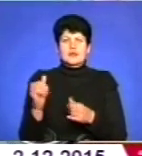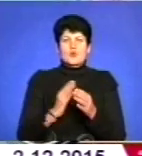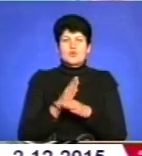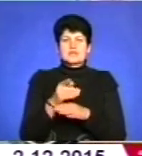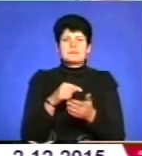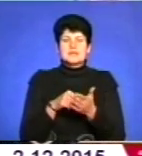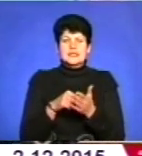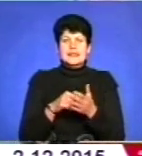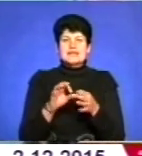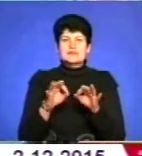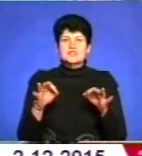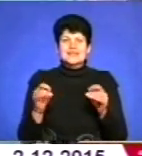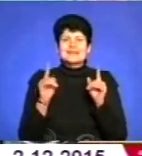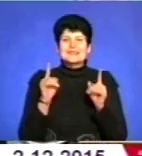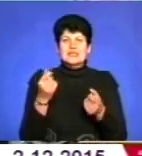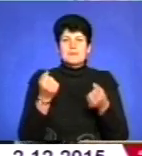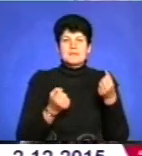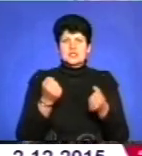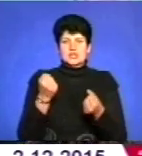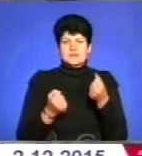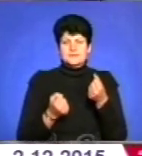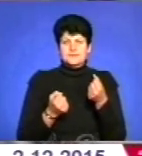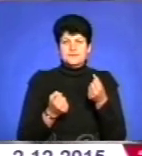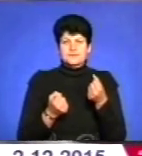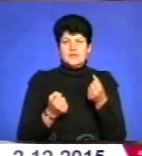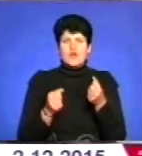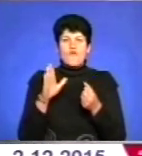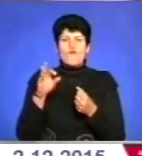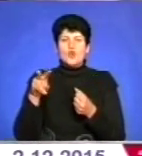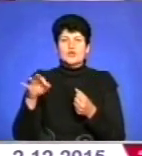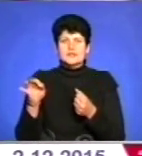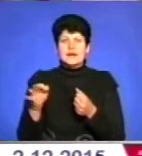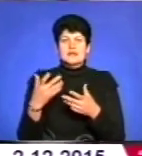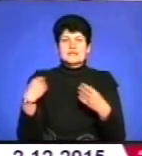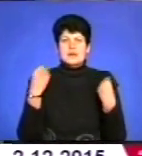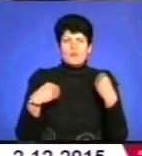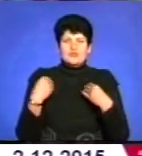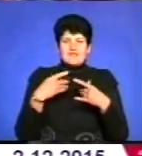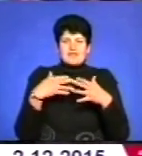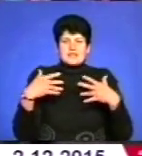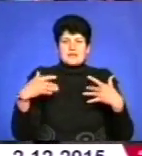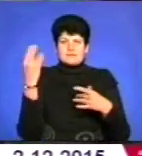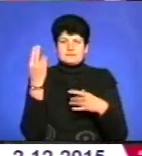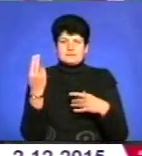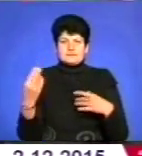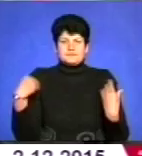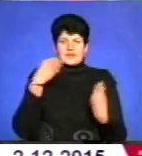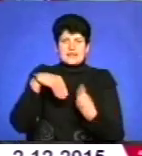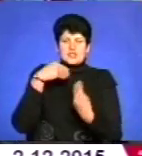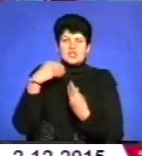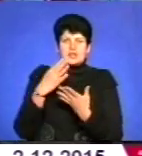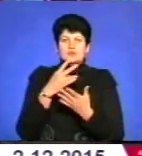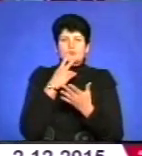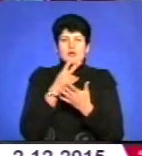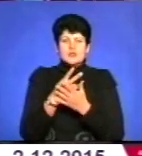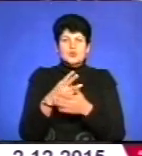На запчастини тільки машини – девіз акції. Волонтери замотуються у різнокольорові стрічки, що символізують ув'язнення